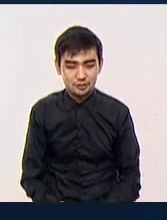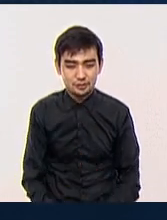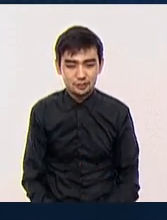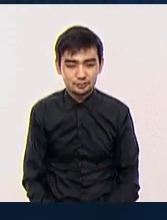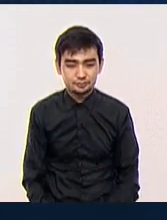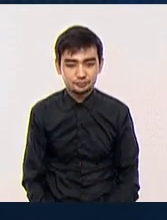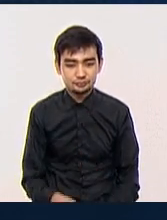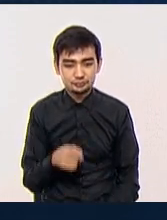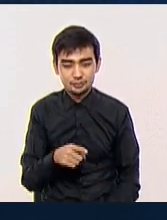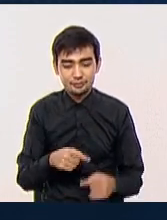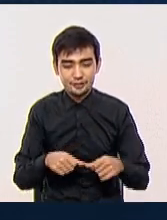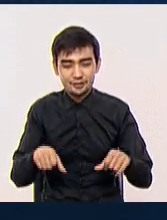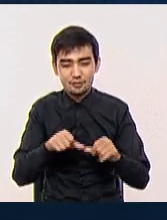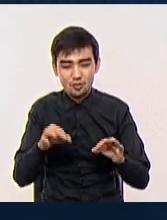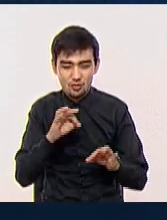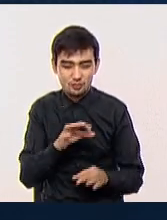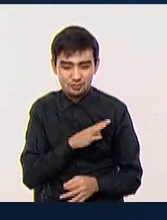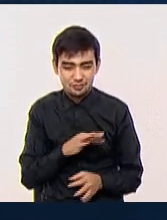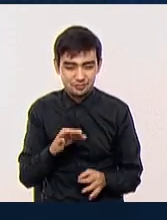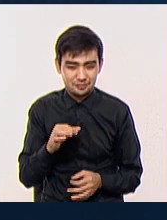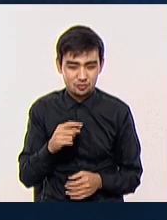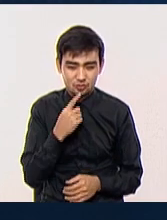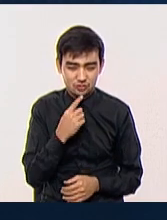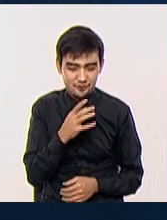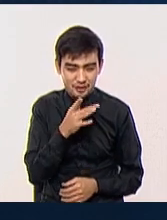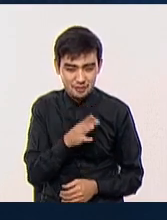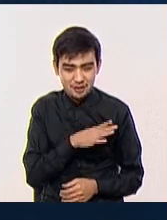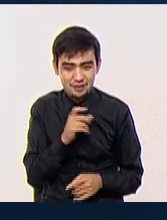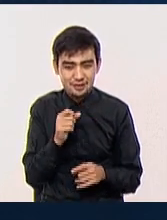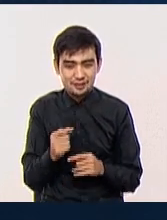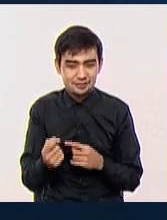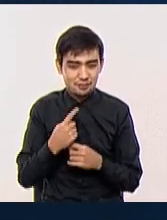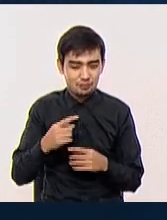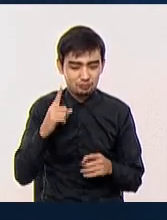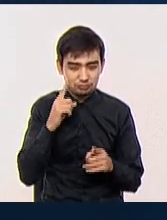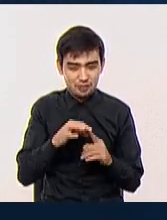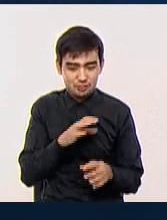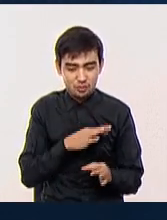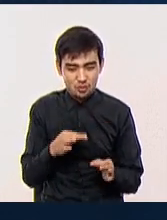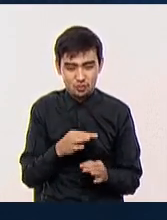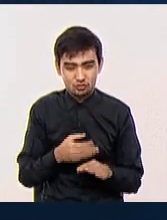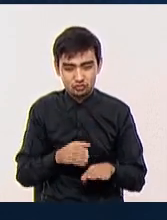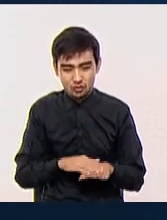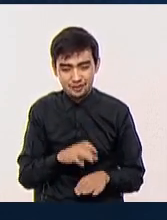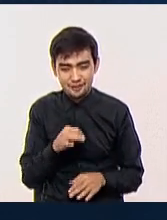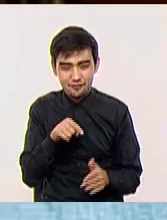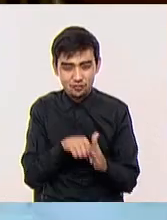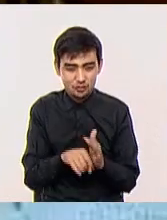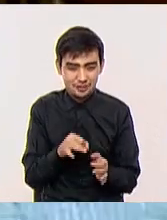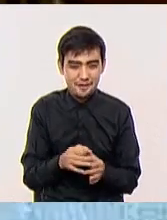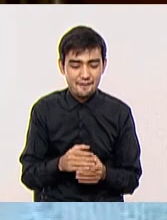Здесь, конечно, в рамках гражданской войны это все было довольно сложно, потому что задачи были, во-первых, непростые как внешние, так и